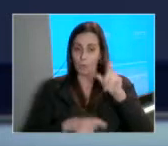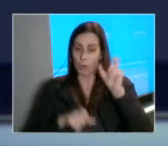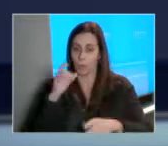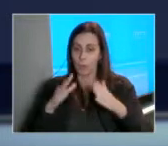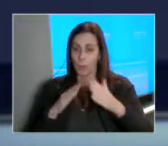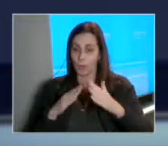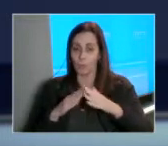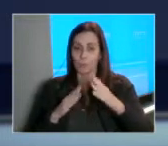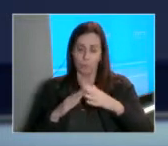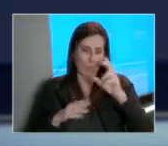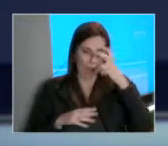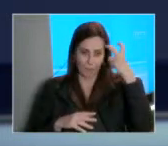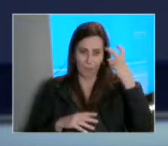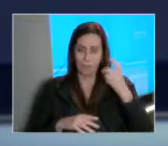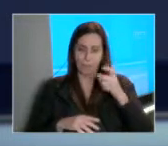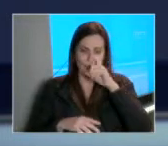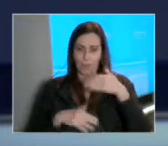כפר, תושבים ערבים, והועברו